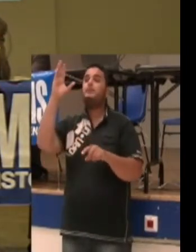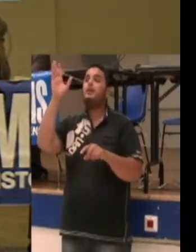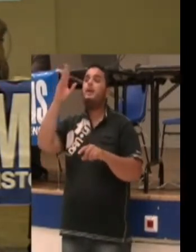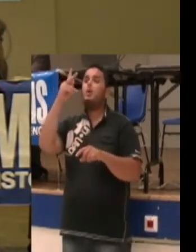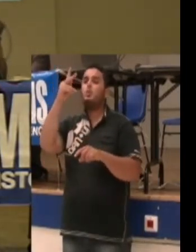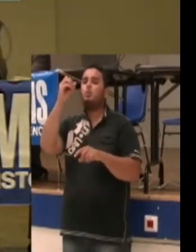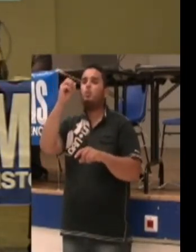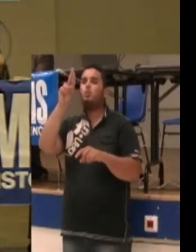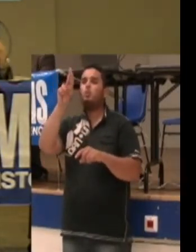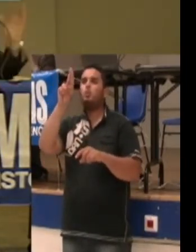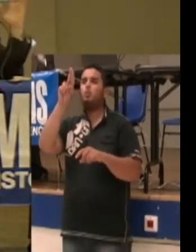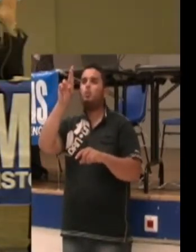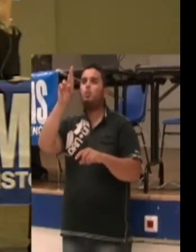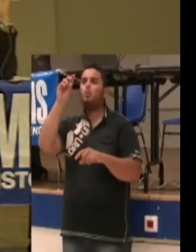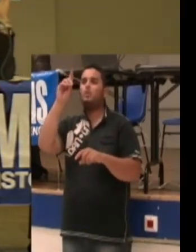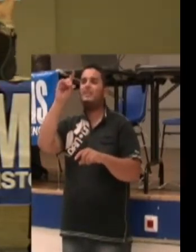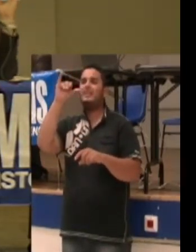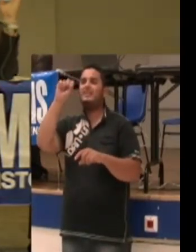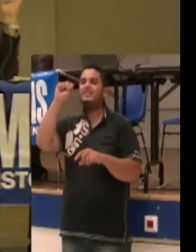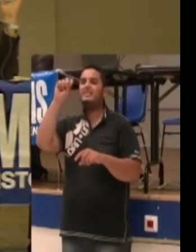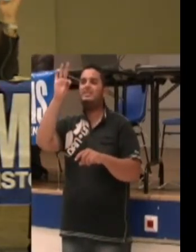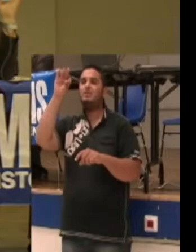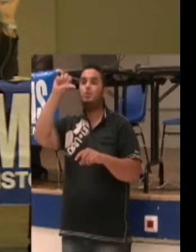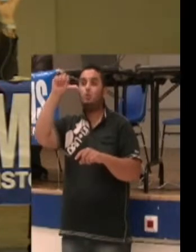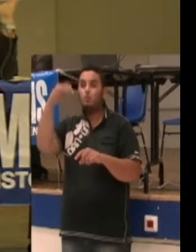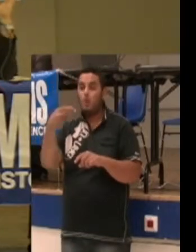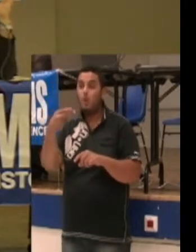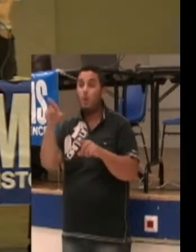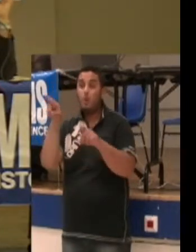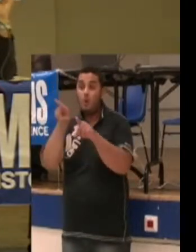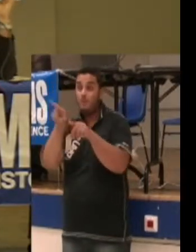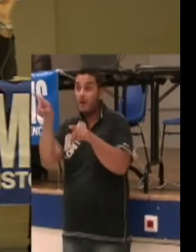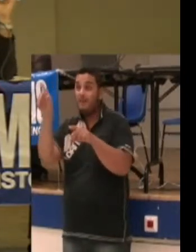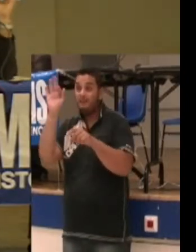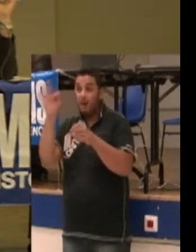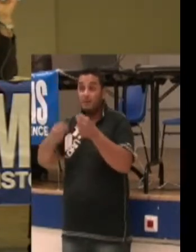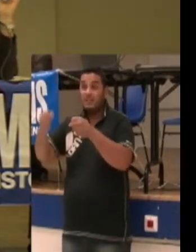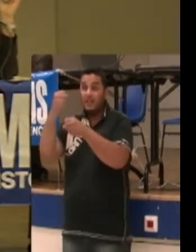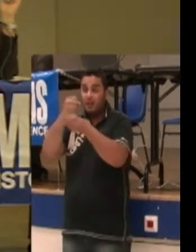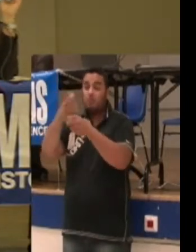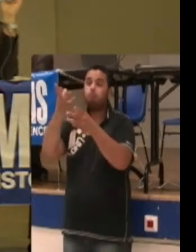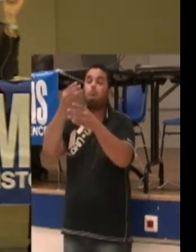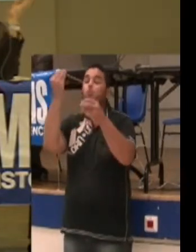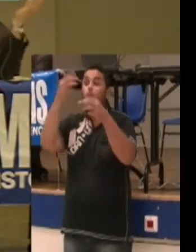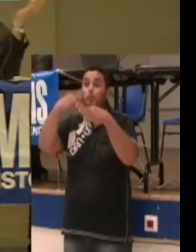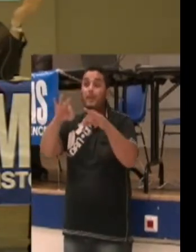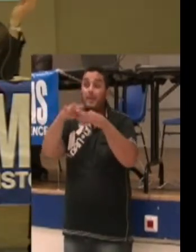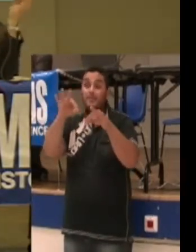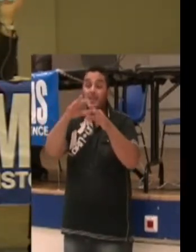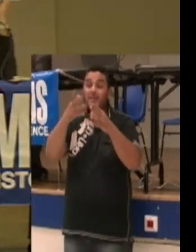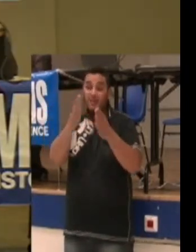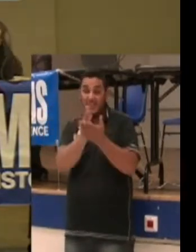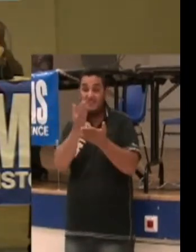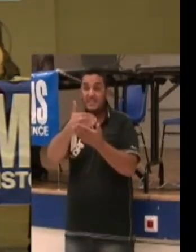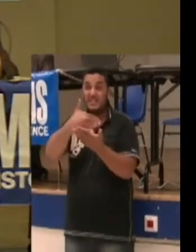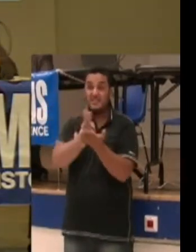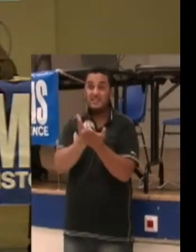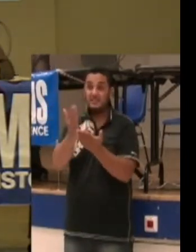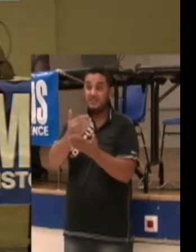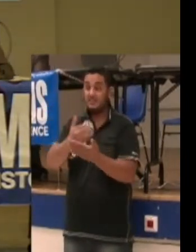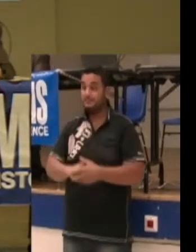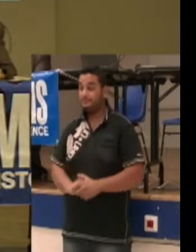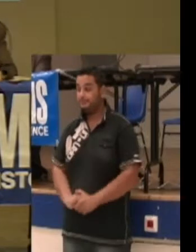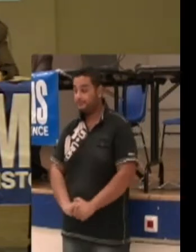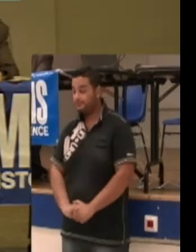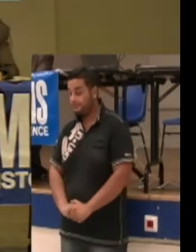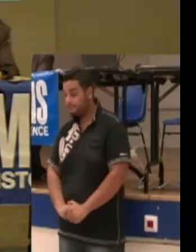part. On l'a partagé entre 5 pays. Entre la Turquie, la Syrie, l'Iran, l'Irak. Je sais plus qui c'est. Entre 4 pays, on parle.